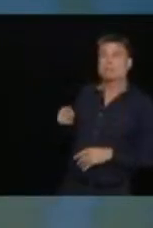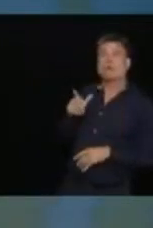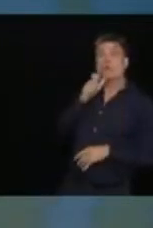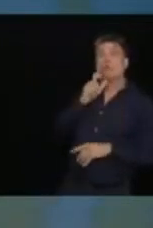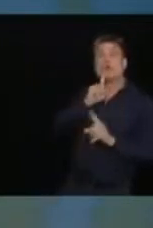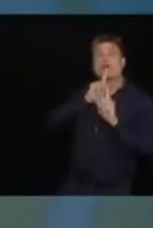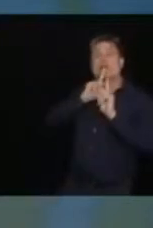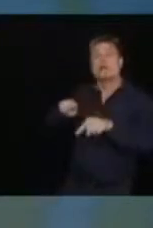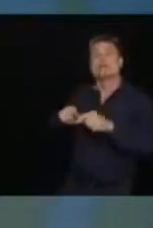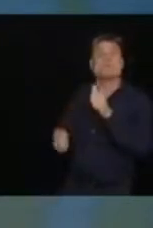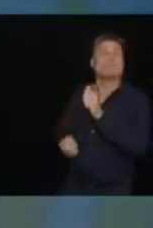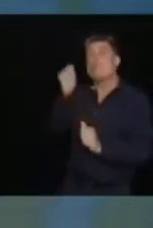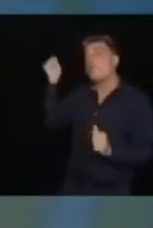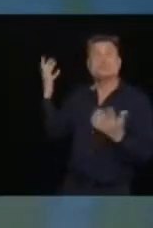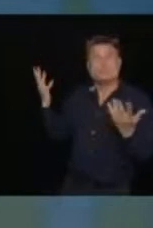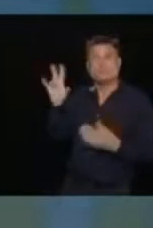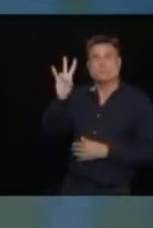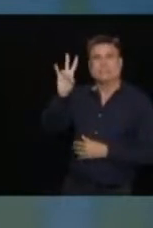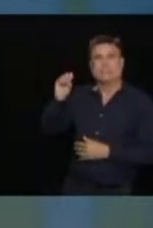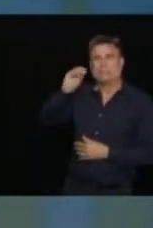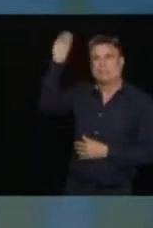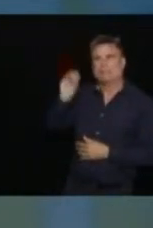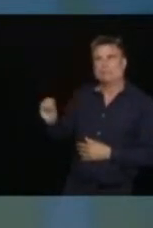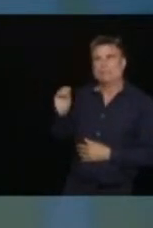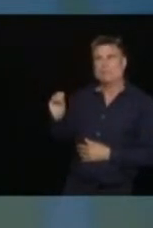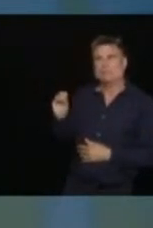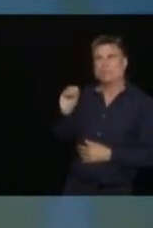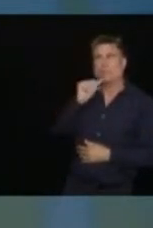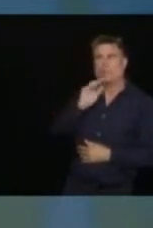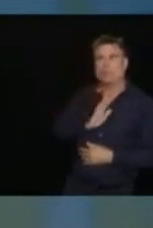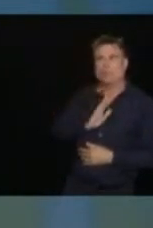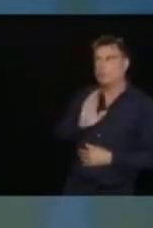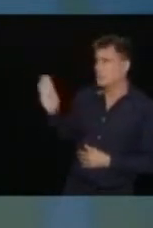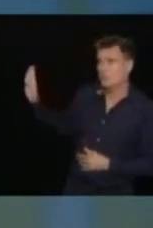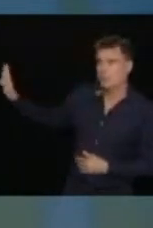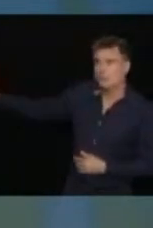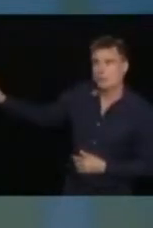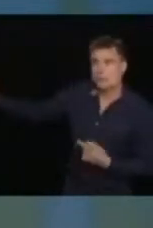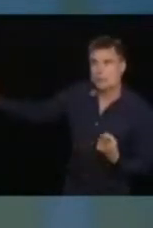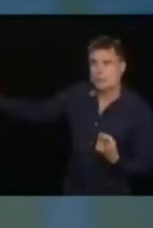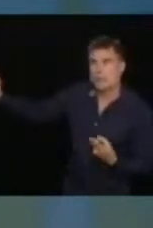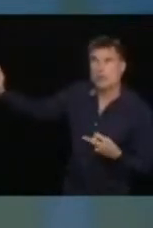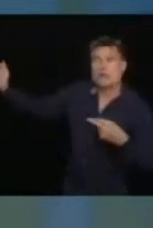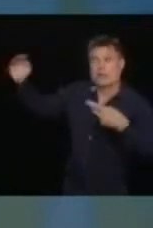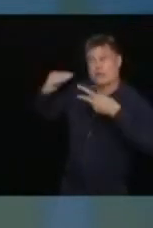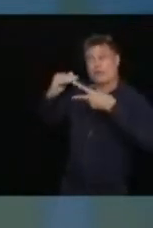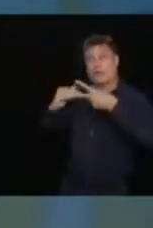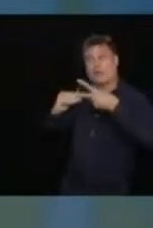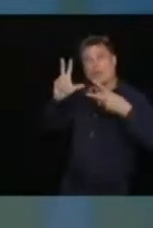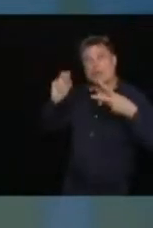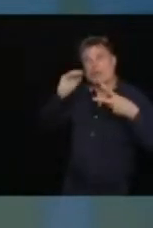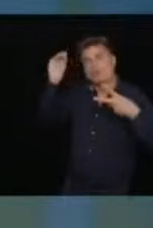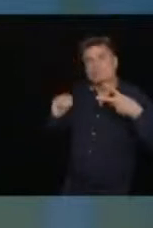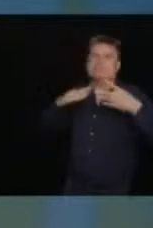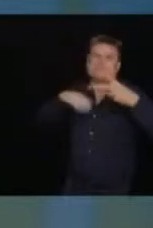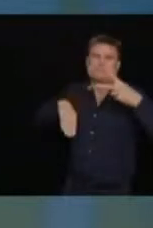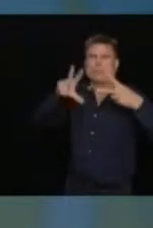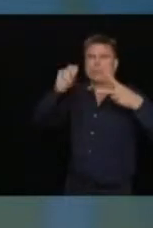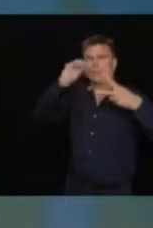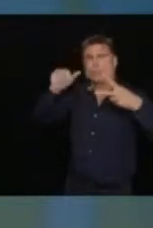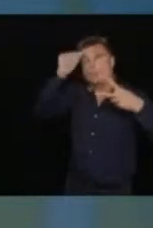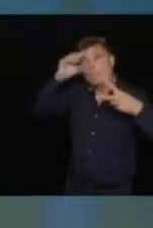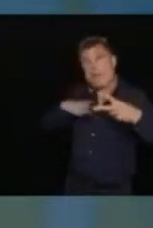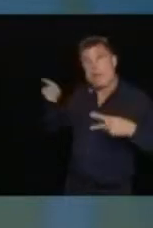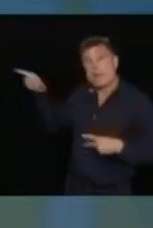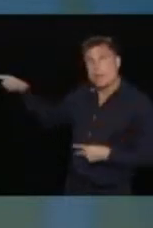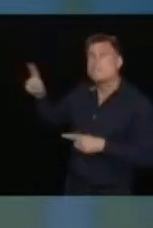是11%，所以这个也是很好的一个情况，我们华裔做得很好啊，这个是4.5%完